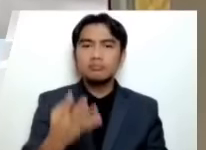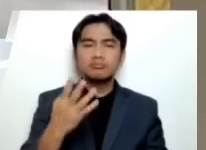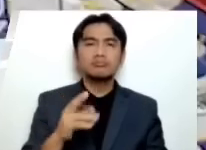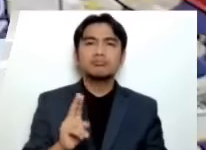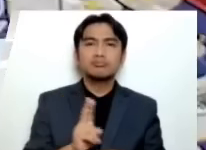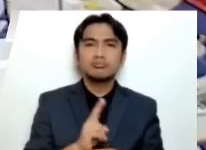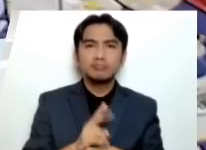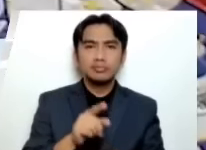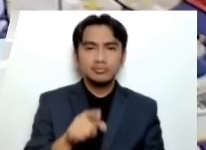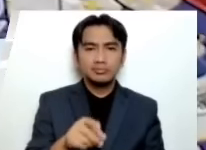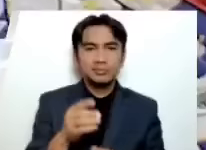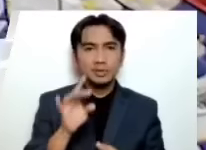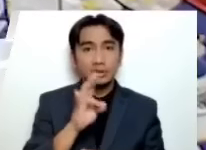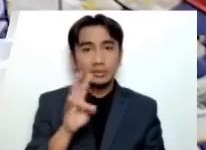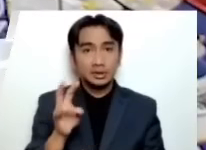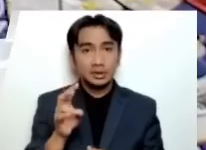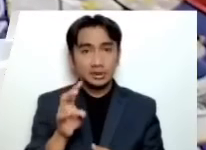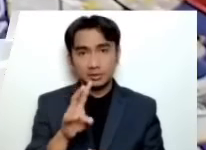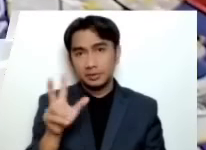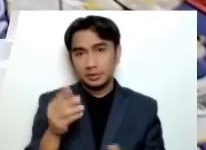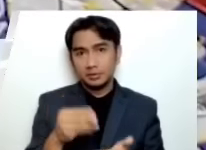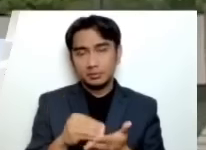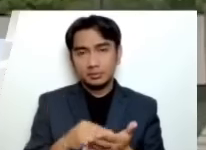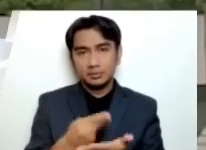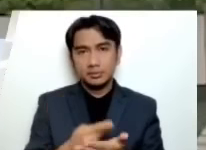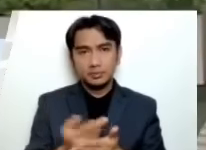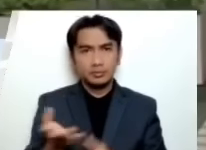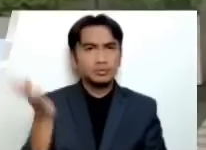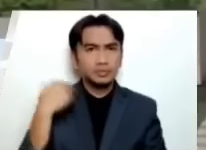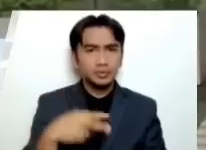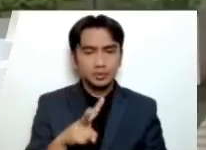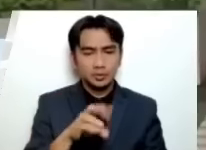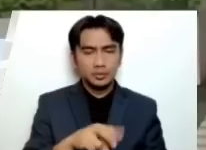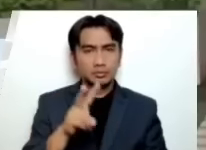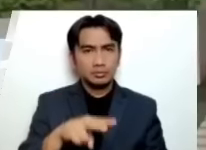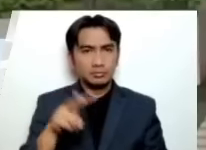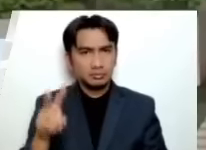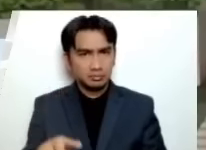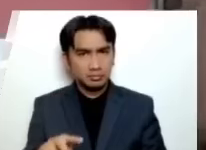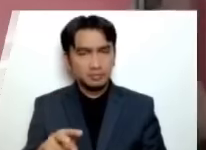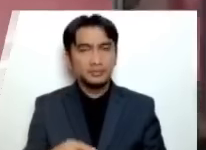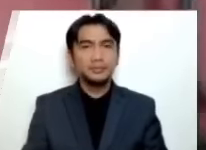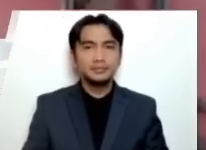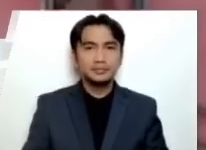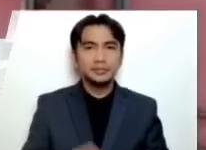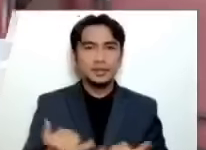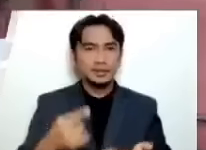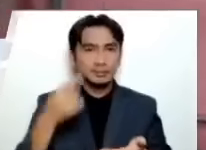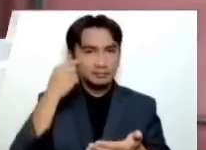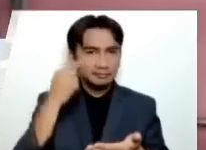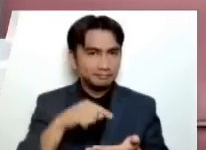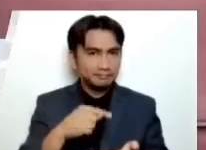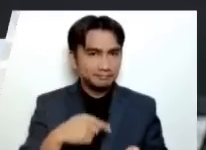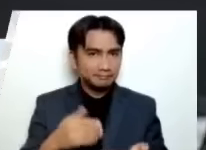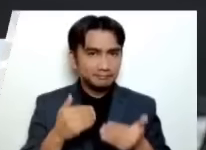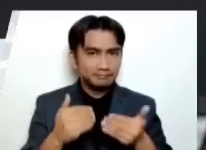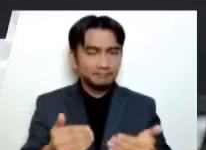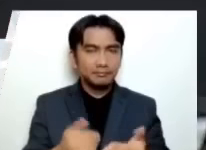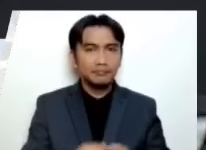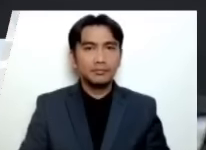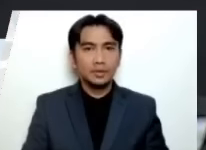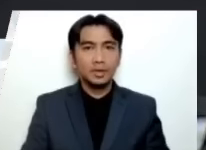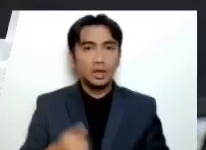funds ng OVP noong 2022 na pinuna ng Commission on Audit. Sa pagdinig kahapon,